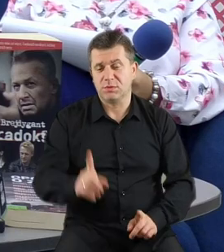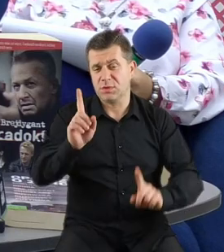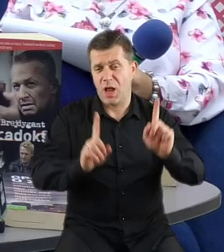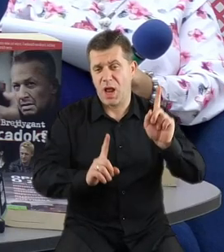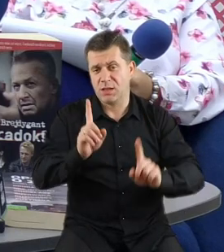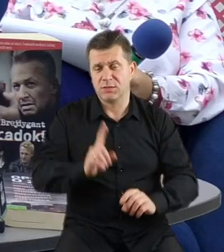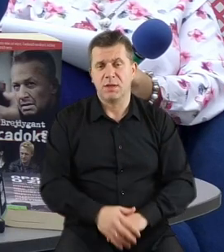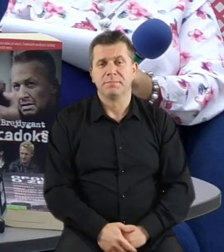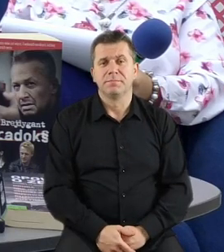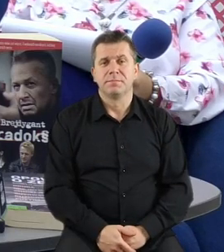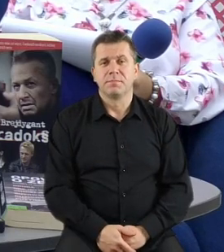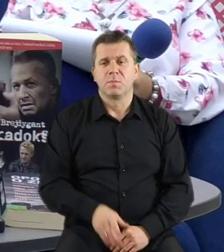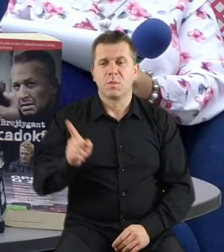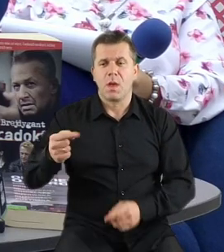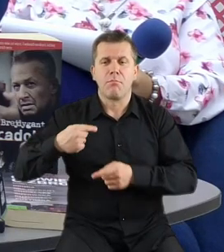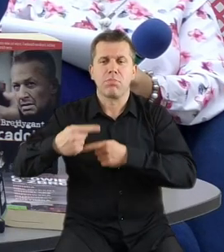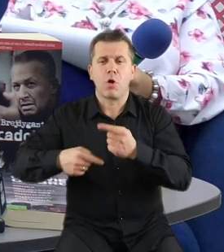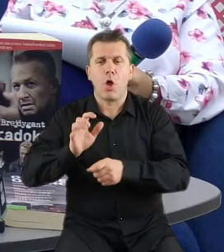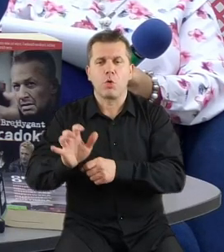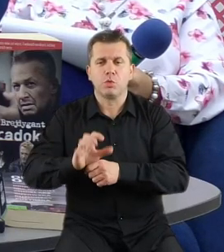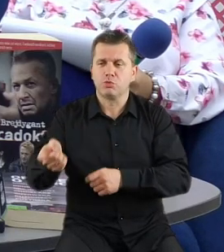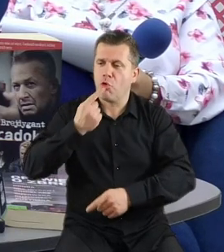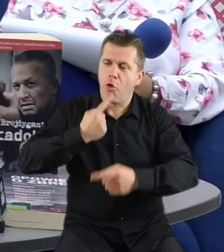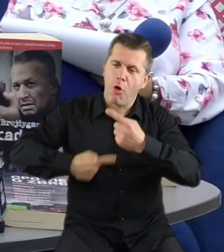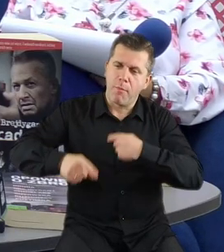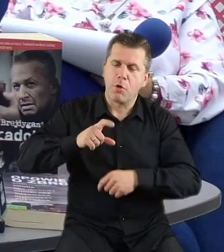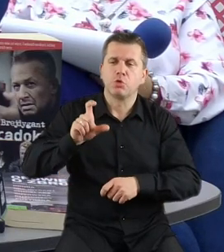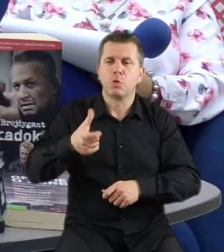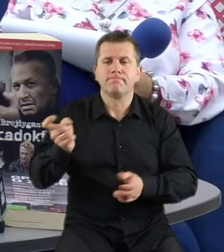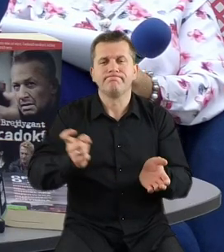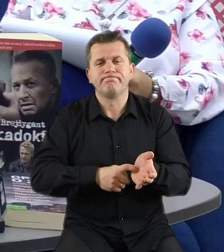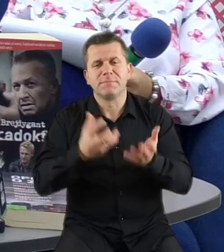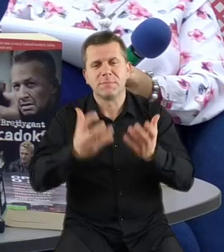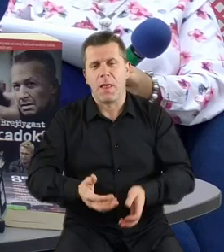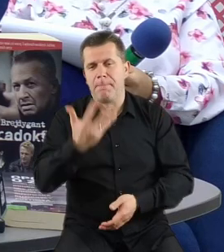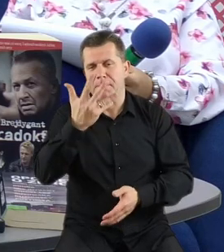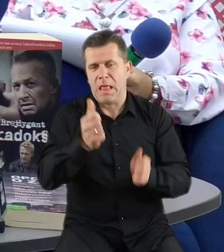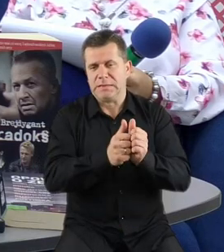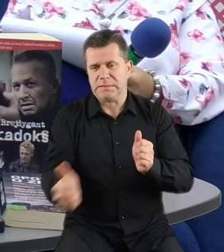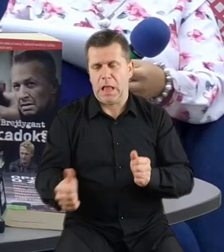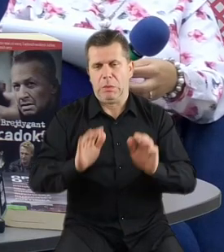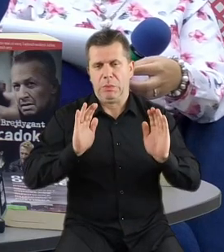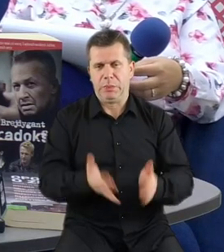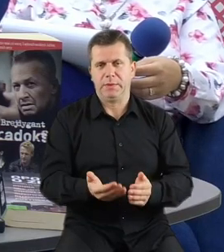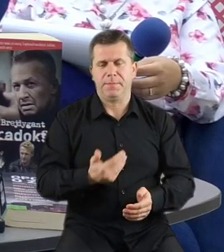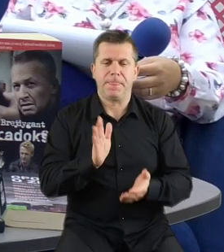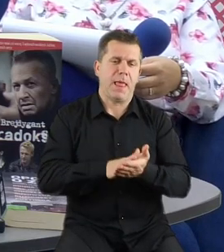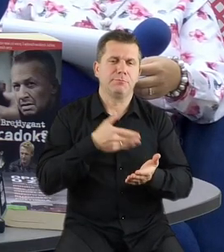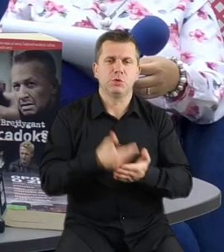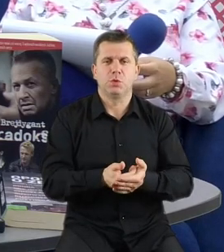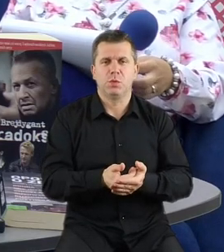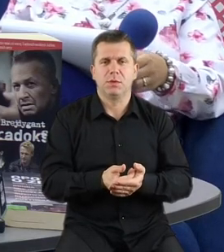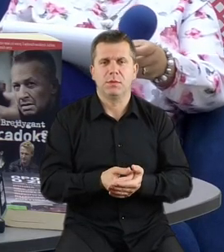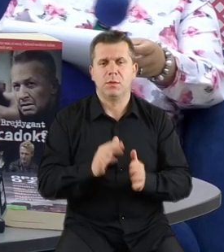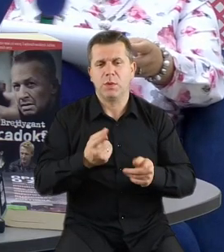Czasem producent mi opowiada, o czym by chciał w 5 zdaniach. Na przykład, jeżeli